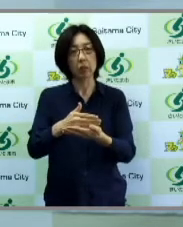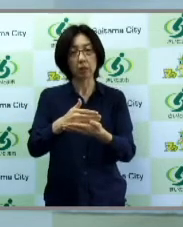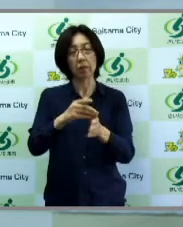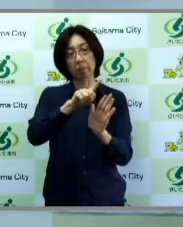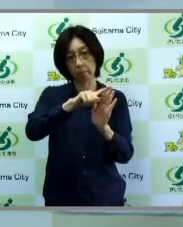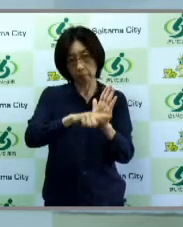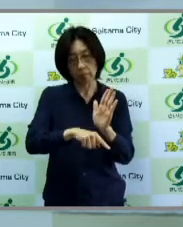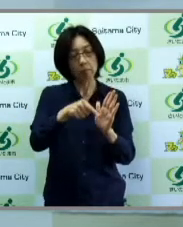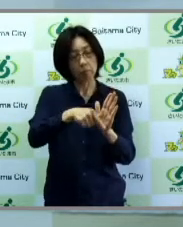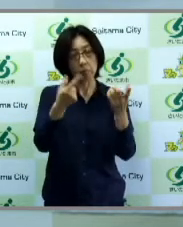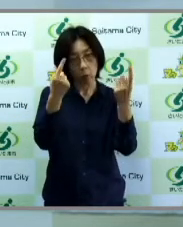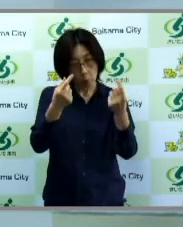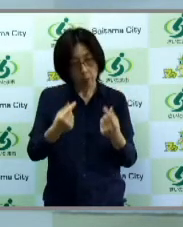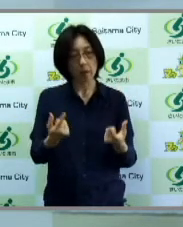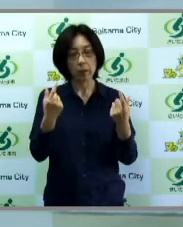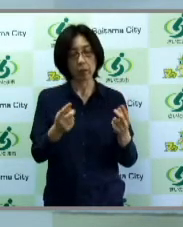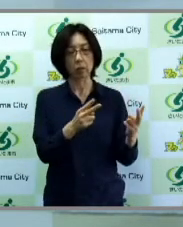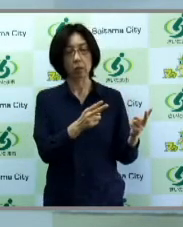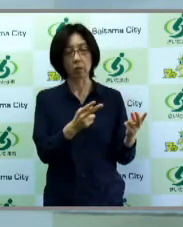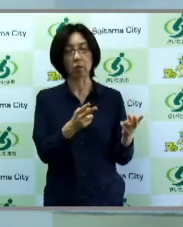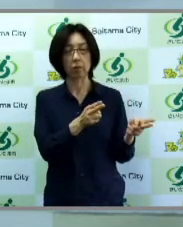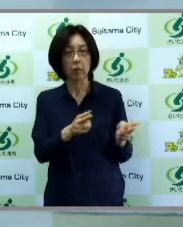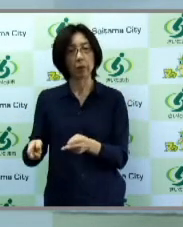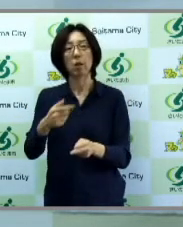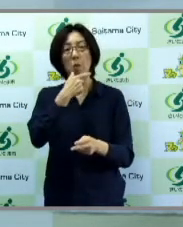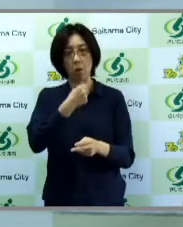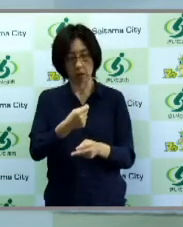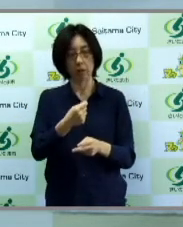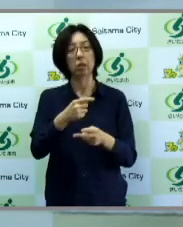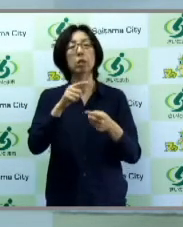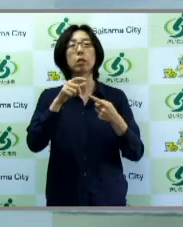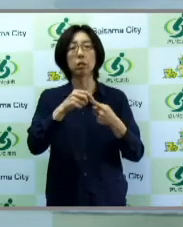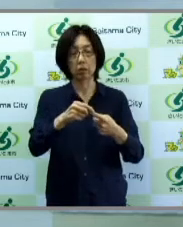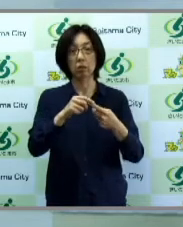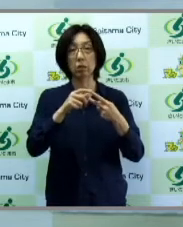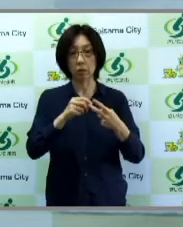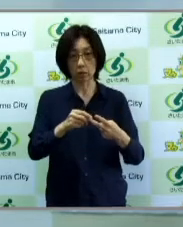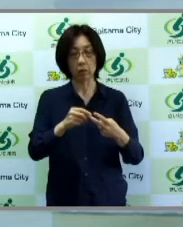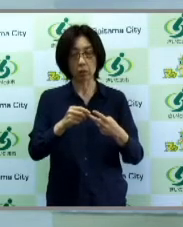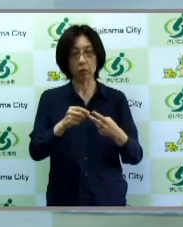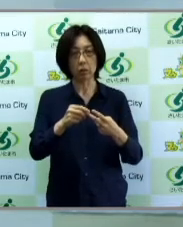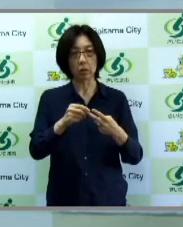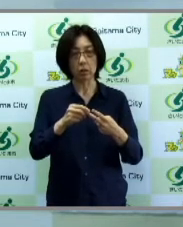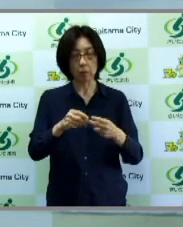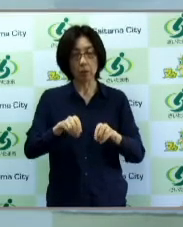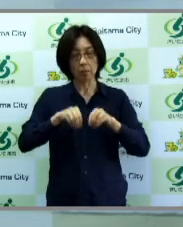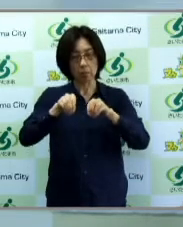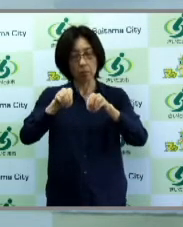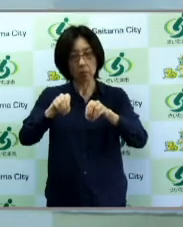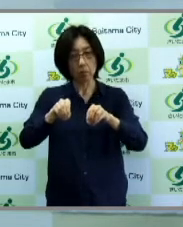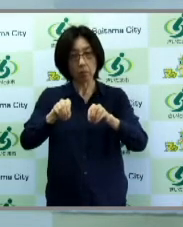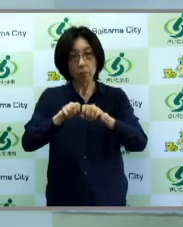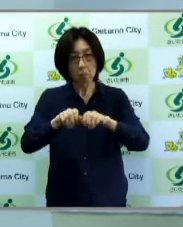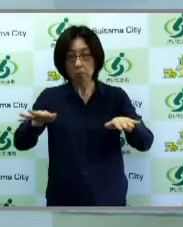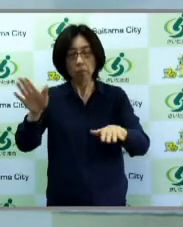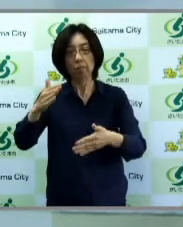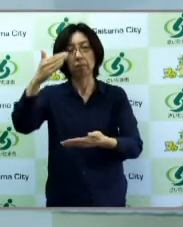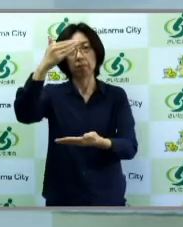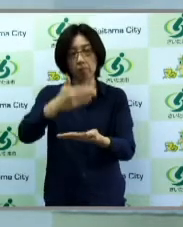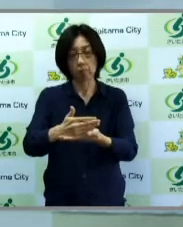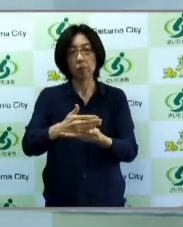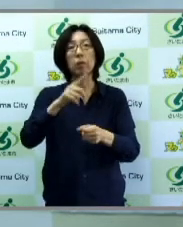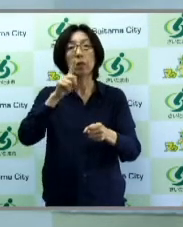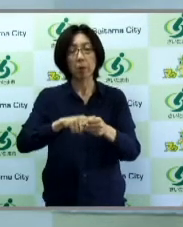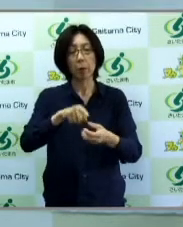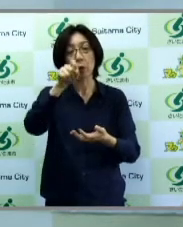ほしいということと、それから2つ目としては、新型コロナウイルス感染症の拡大防止チェックシートをぜひご活用くださ